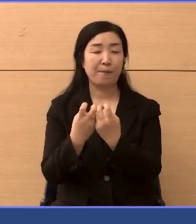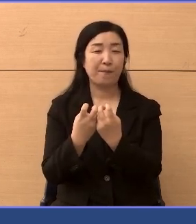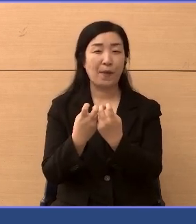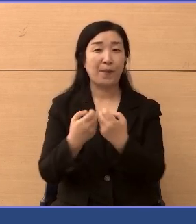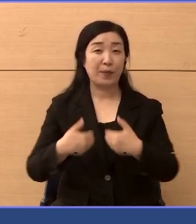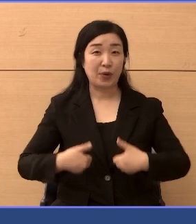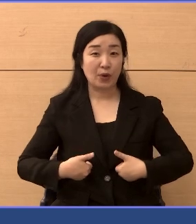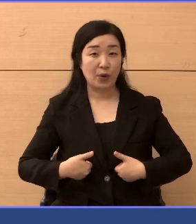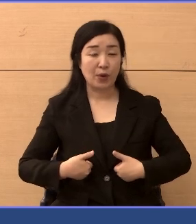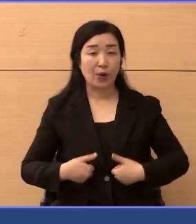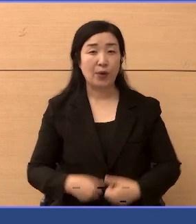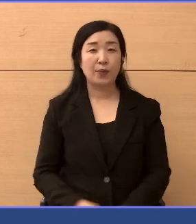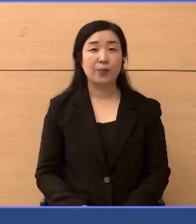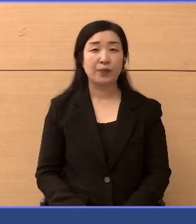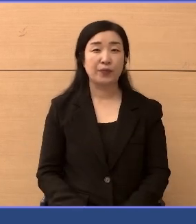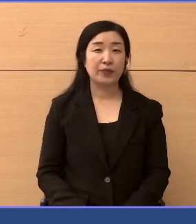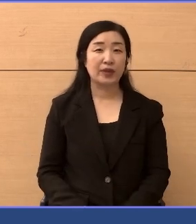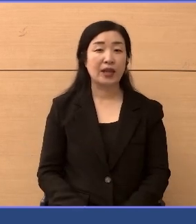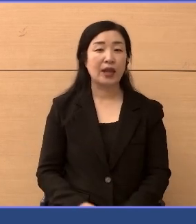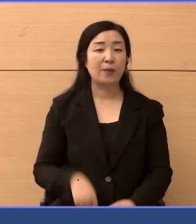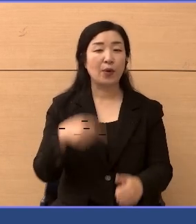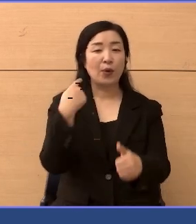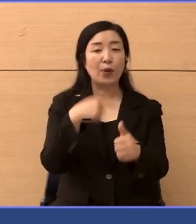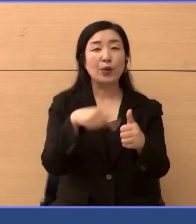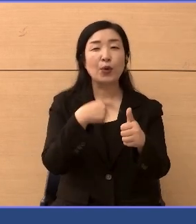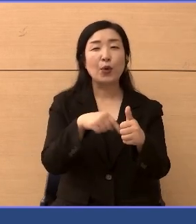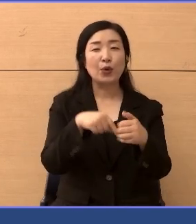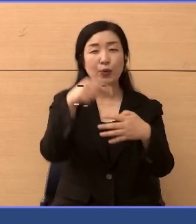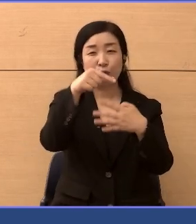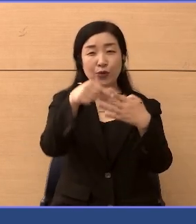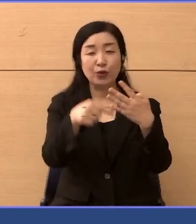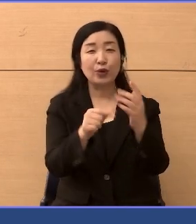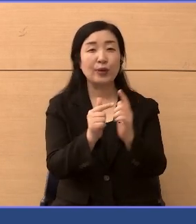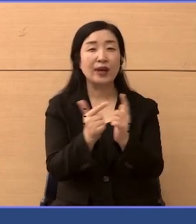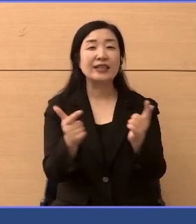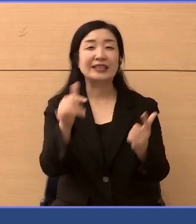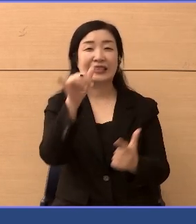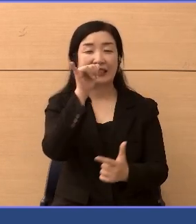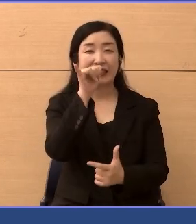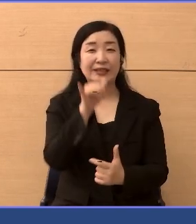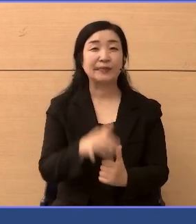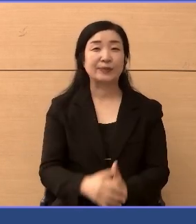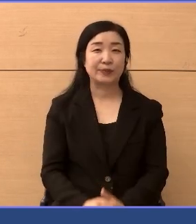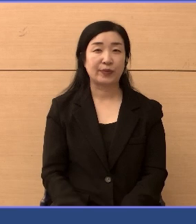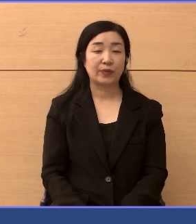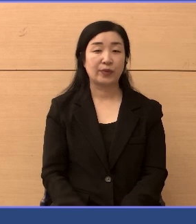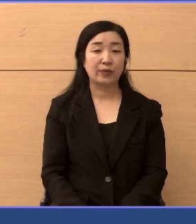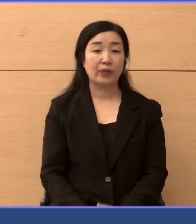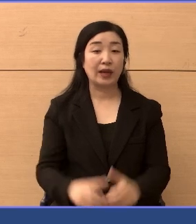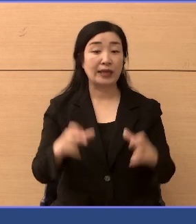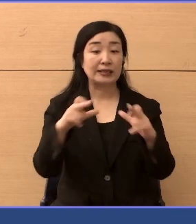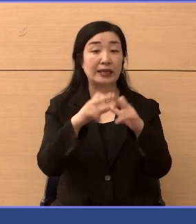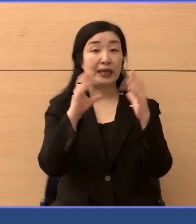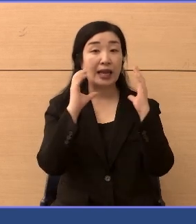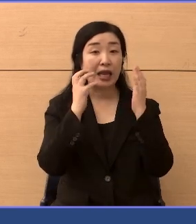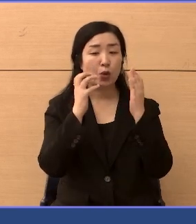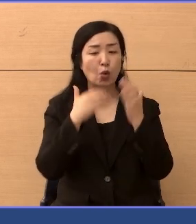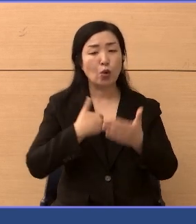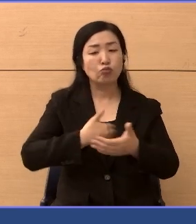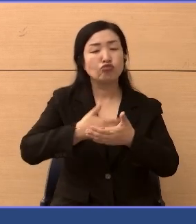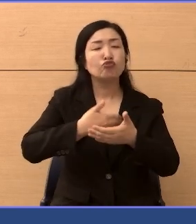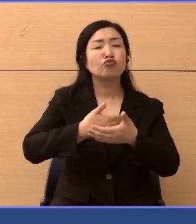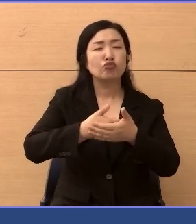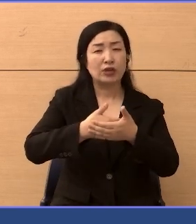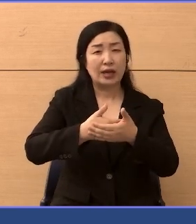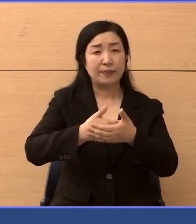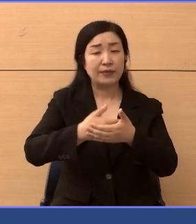하는데요. and 여기에서는 teenagers with 피어스와 ASD are 같은 교육 anxious, they 프로그램이 도움이 will 될 수가 usually 있습니다. share 또 that 환아들이 anxiety 뭔가 with their 불안감을